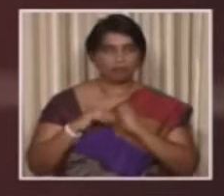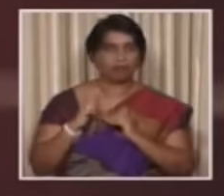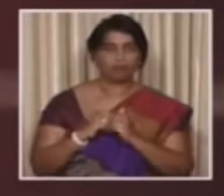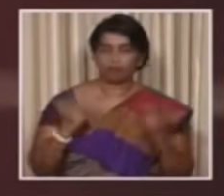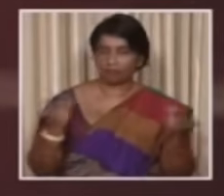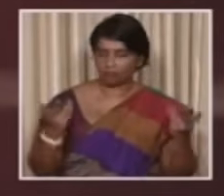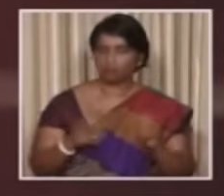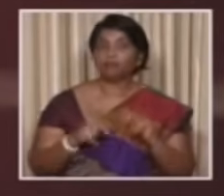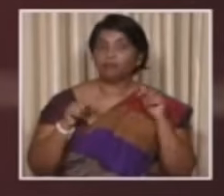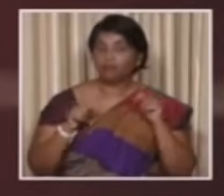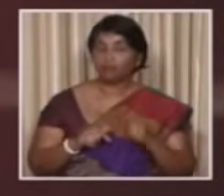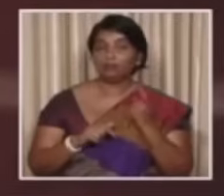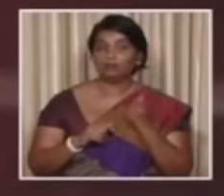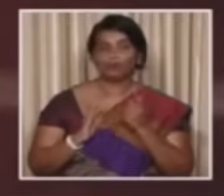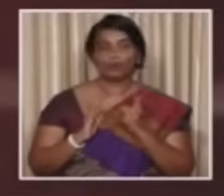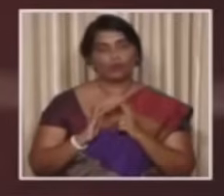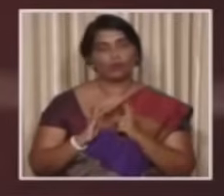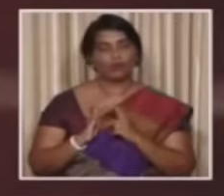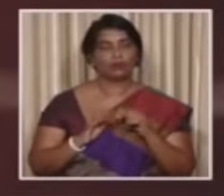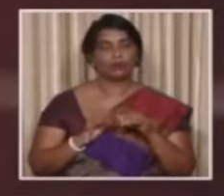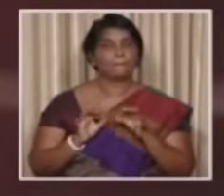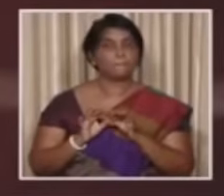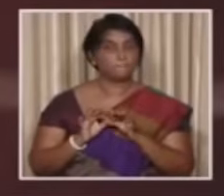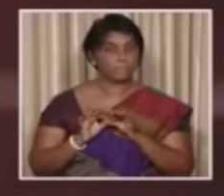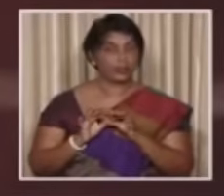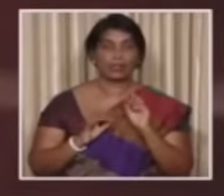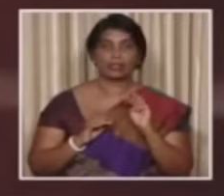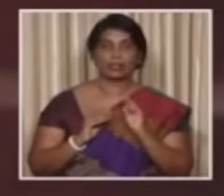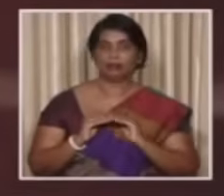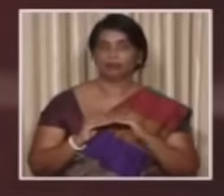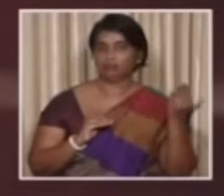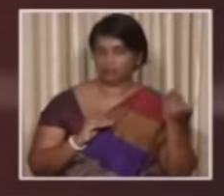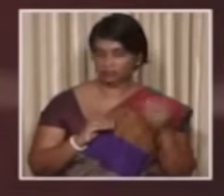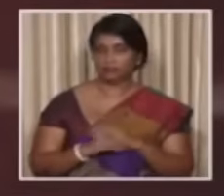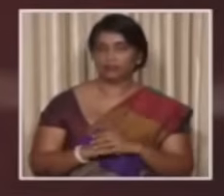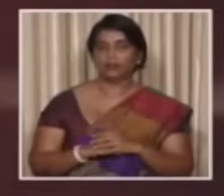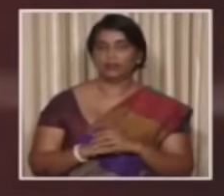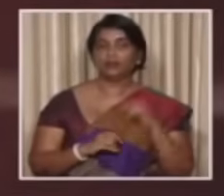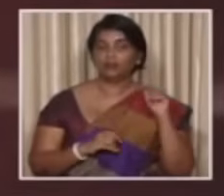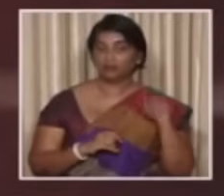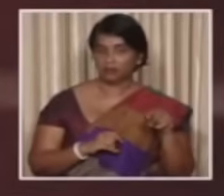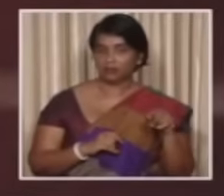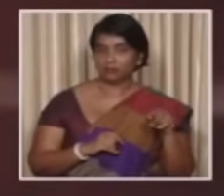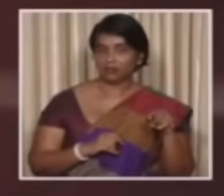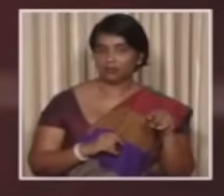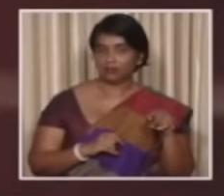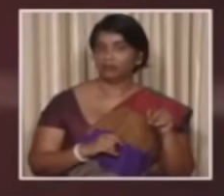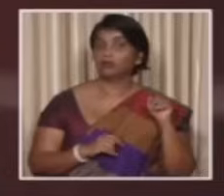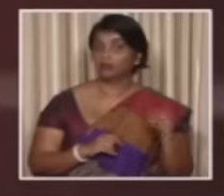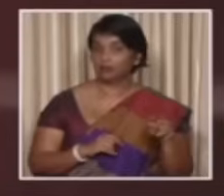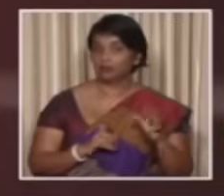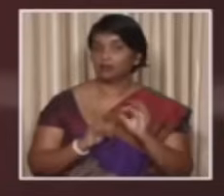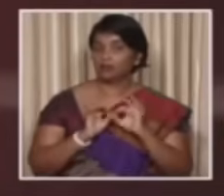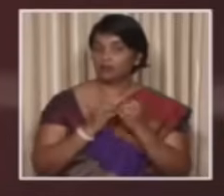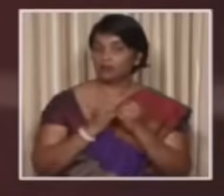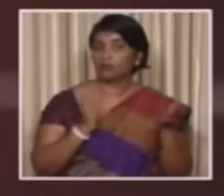නැහැ. දැන් මේ මුදල පොලියත් එක්ක රුපියල් බිලියන 30 පැනලා. එතකොට මෙතුමාගේ